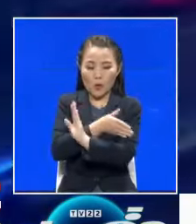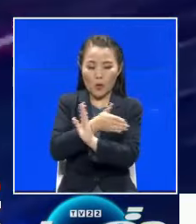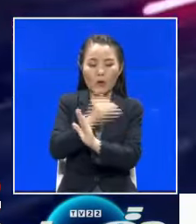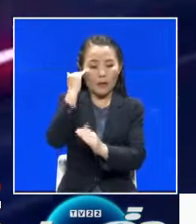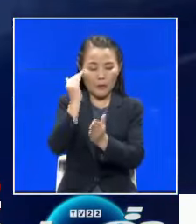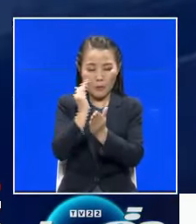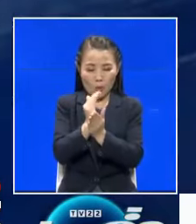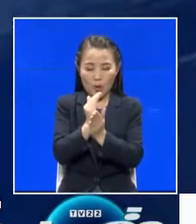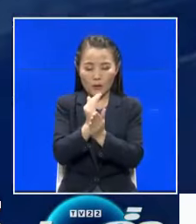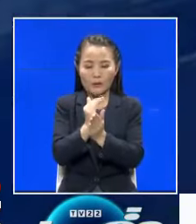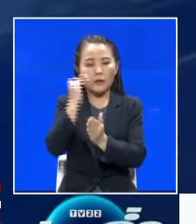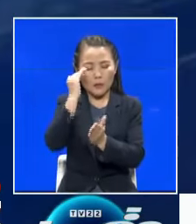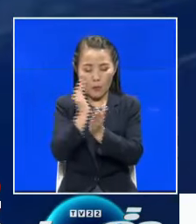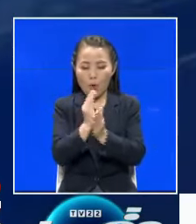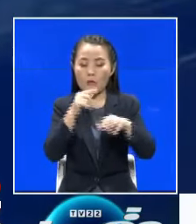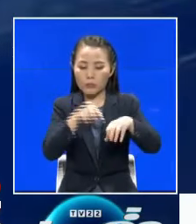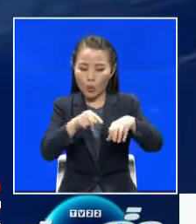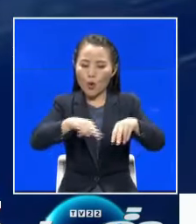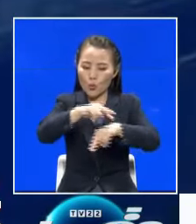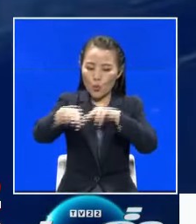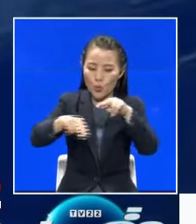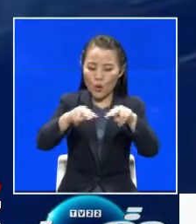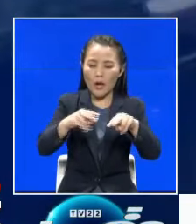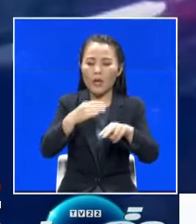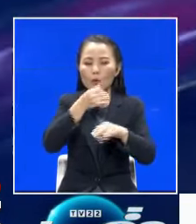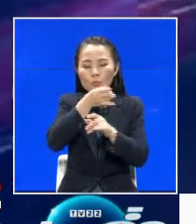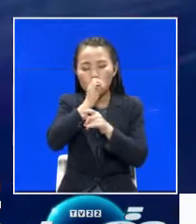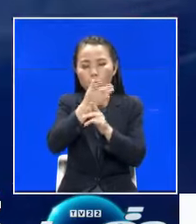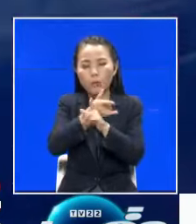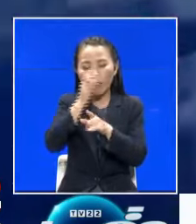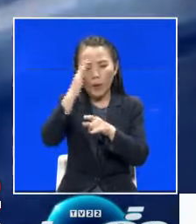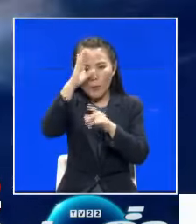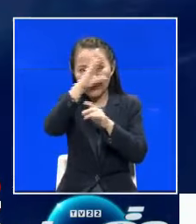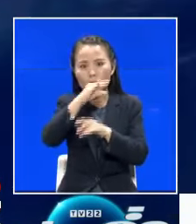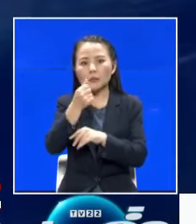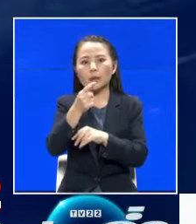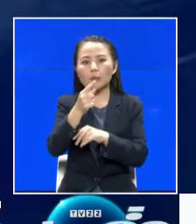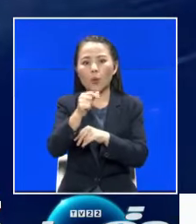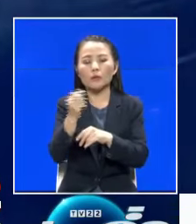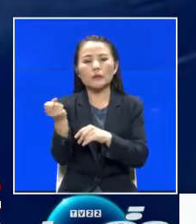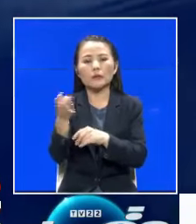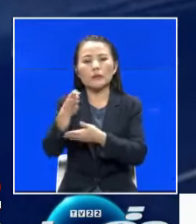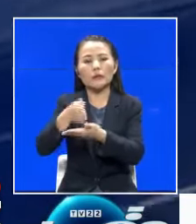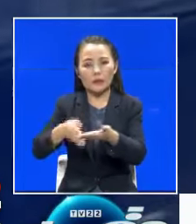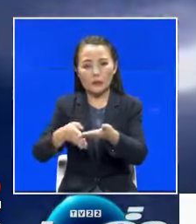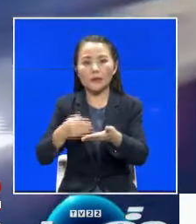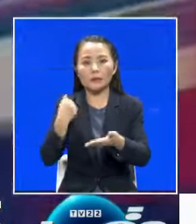ที่เขาตั้งด่านตรวจแอลกอฮอล์คือเวลาในการตั้งด่านเนี่ยเขาจะตั้งตั้งแต่5 ทุ่มไปจนถึง4:30ค่ะ